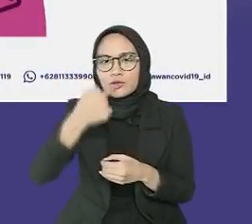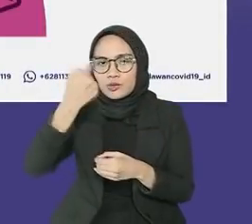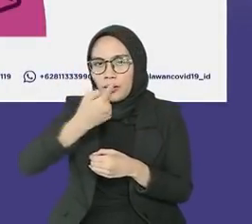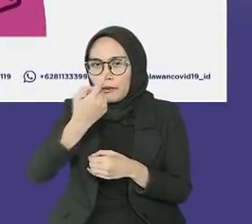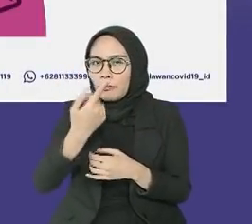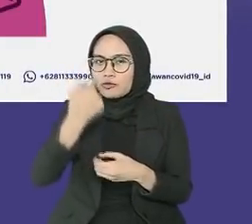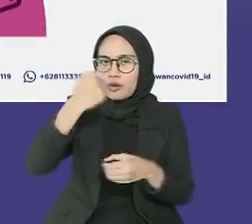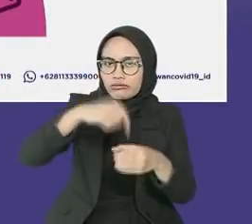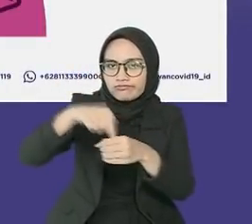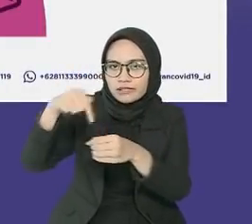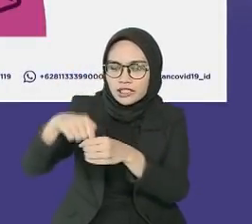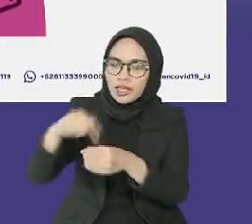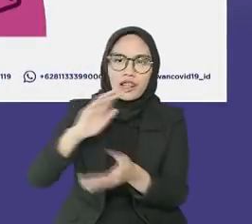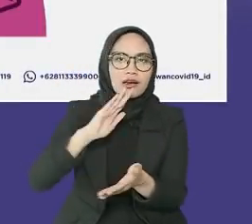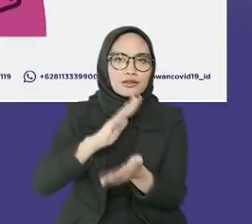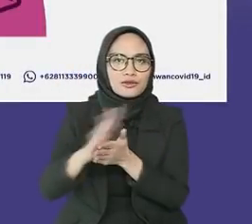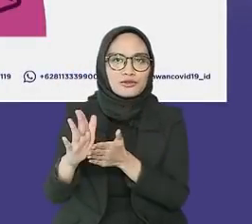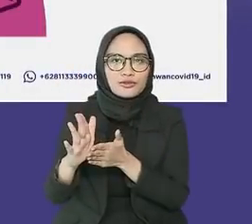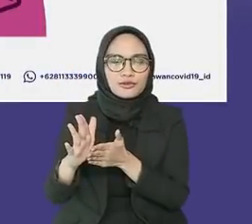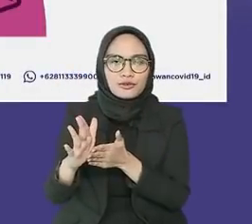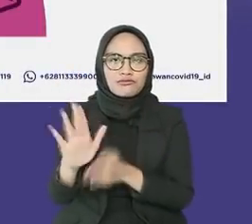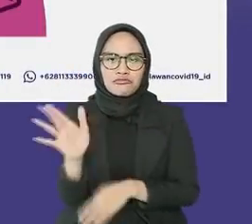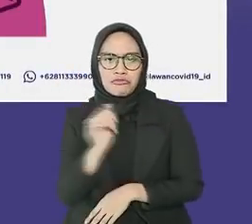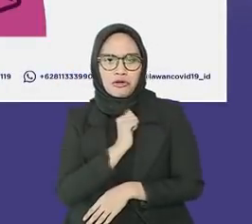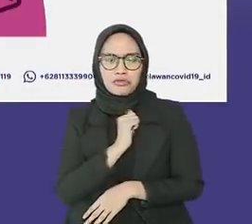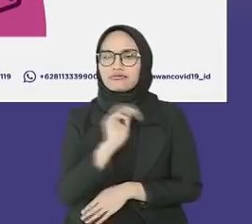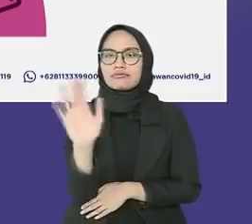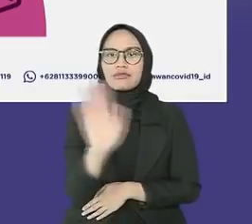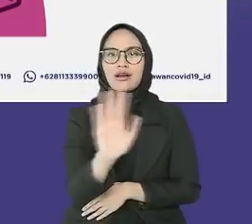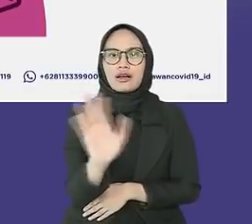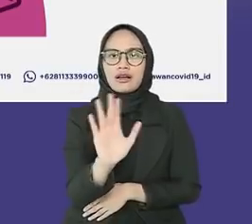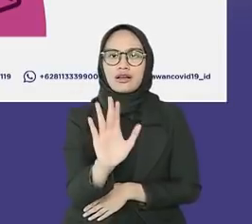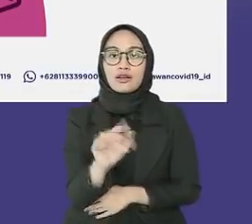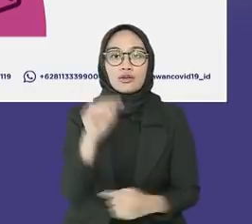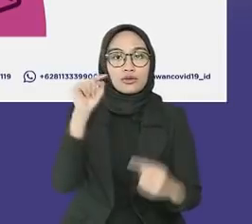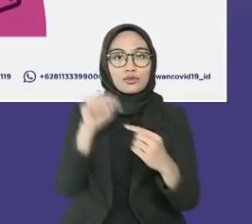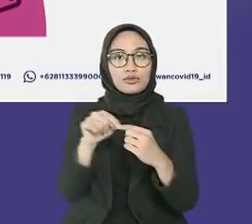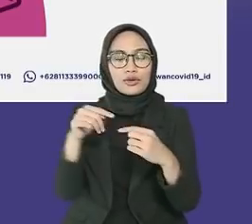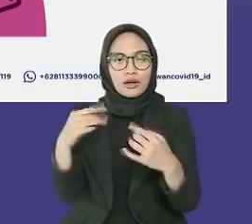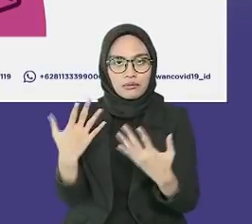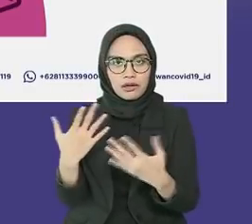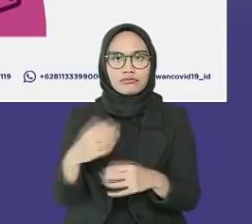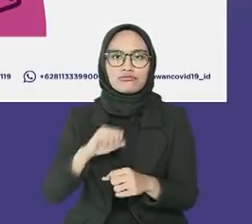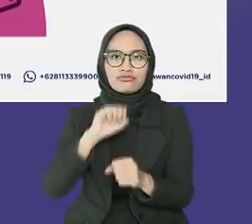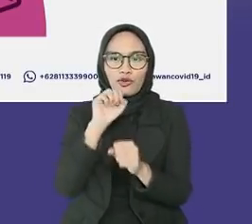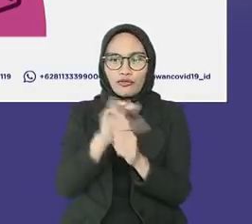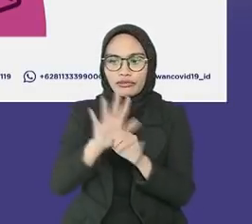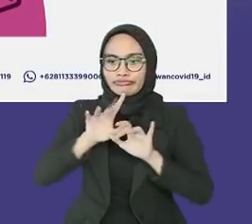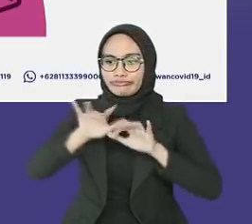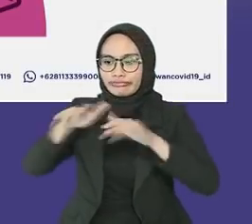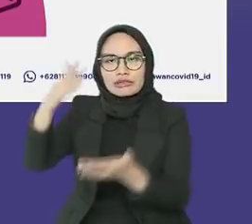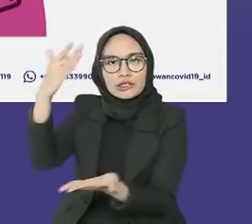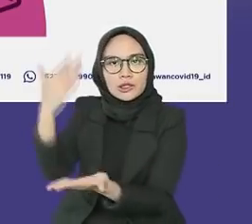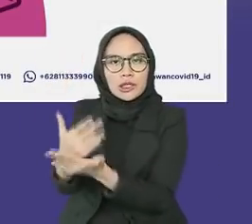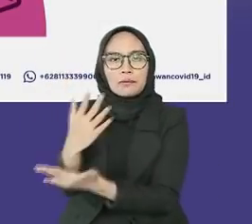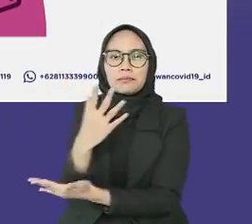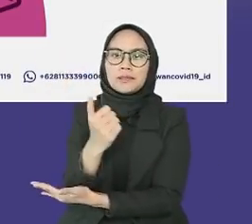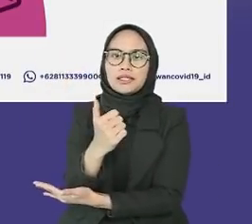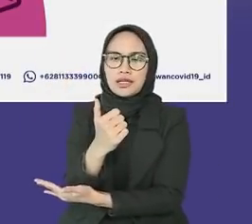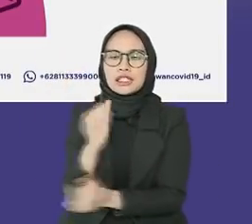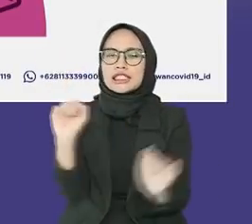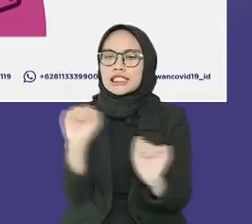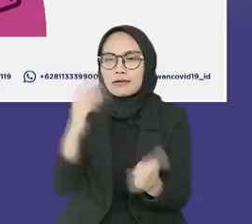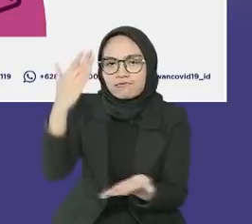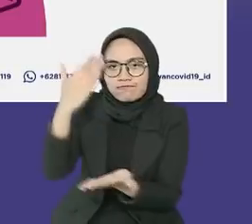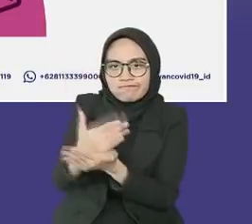di fasilitas kesehatan terdekat. Hal ini bertujuan untuk mencegah penularan karena terdeteksi lebih cepat